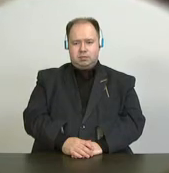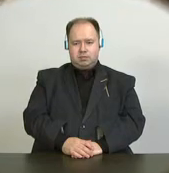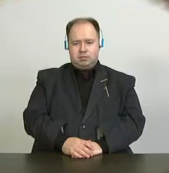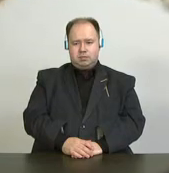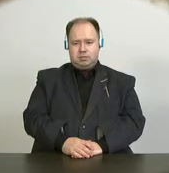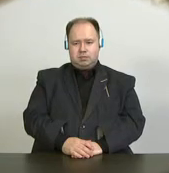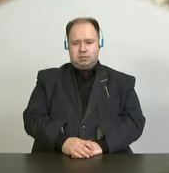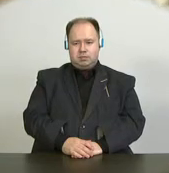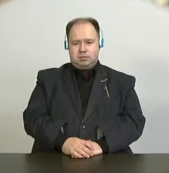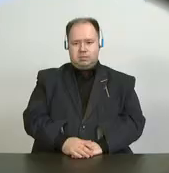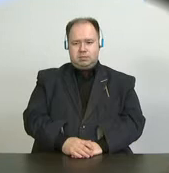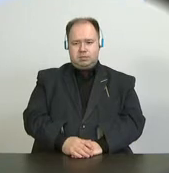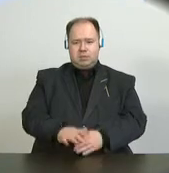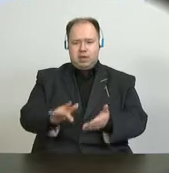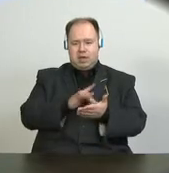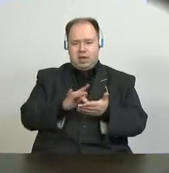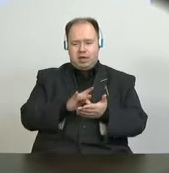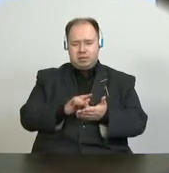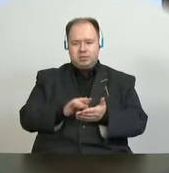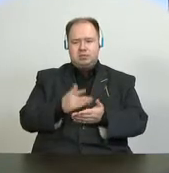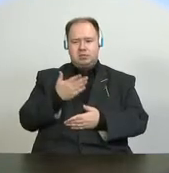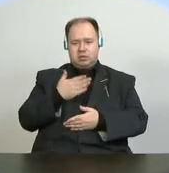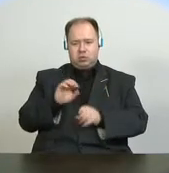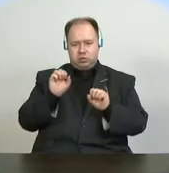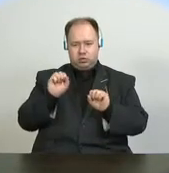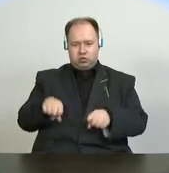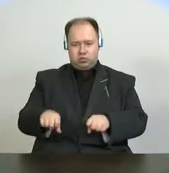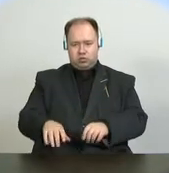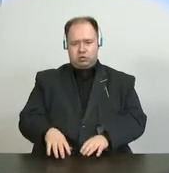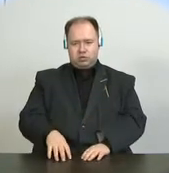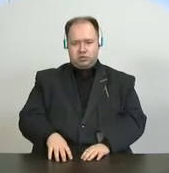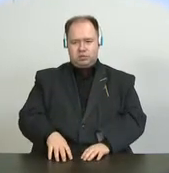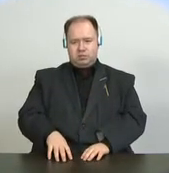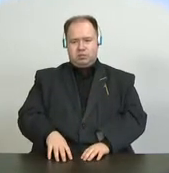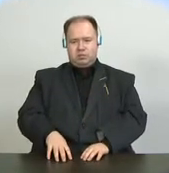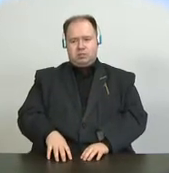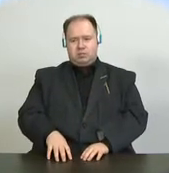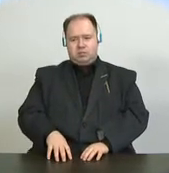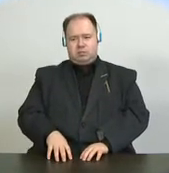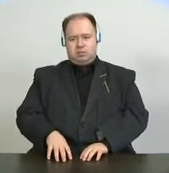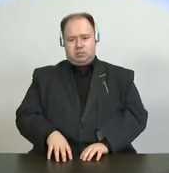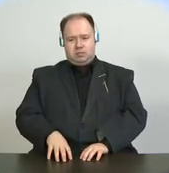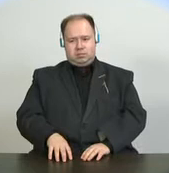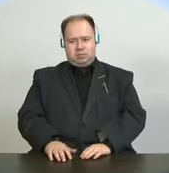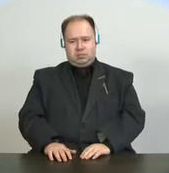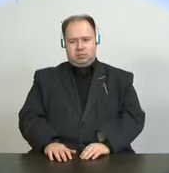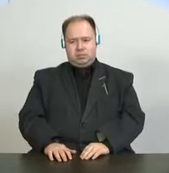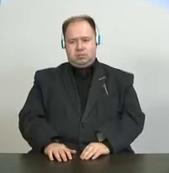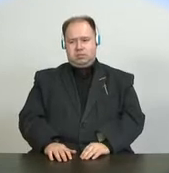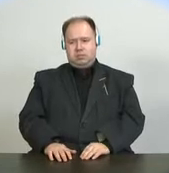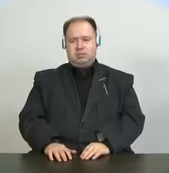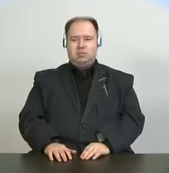помещаются android помещают снуд шарф анечки 6 android с башен майн можно и можно скачивать и